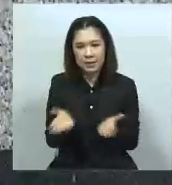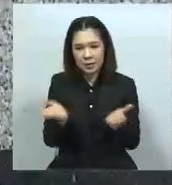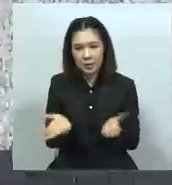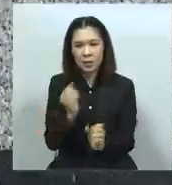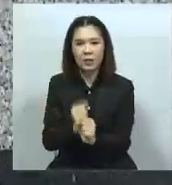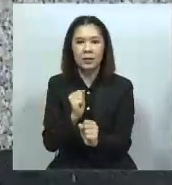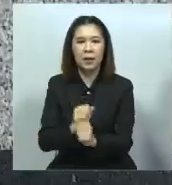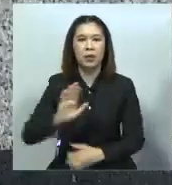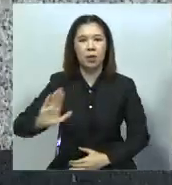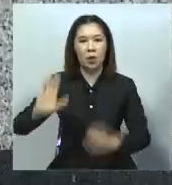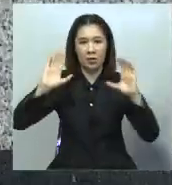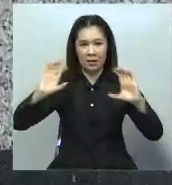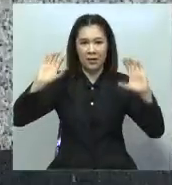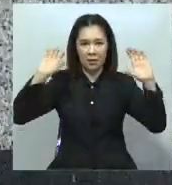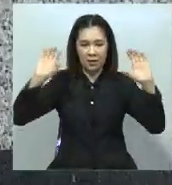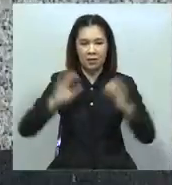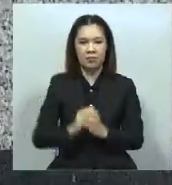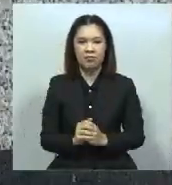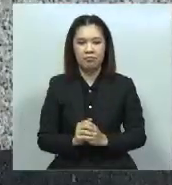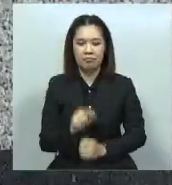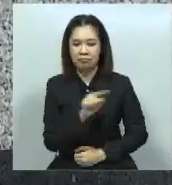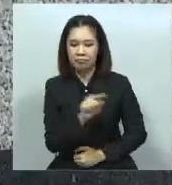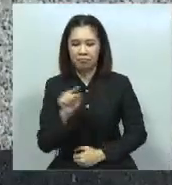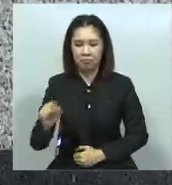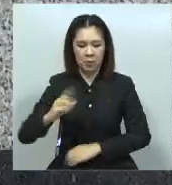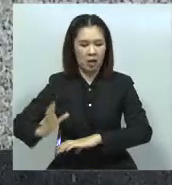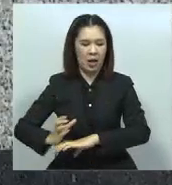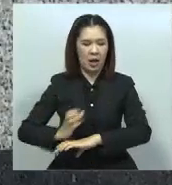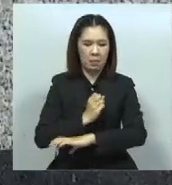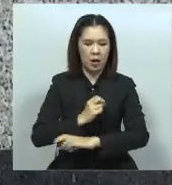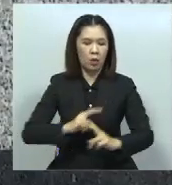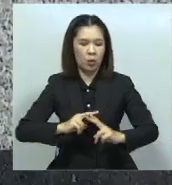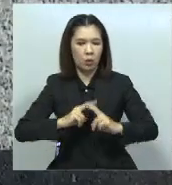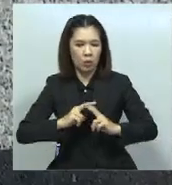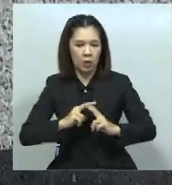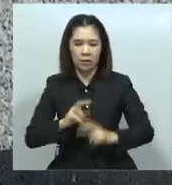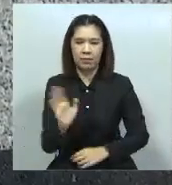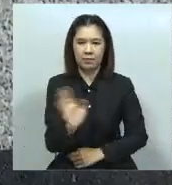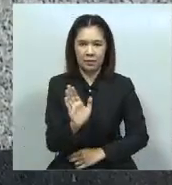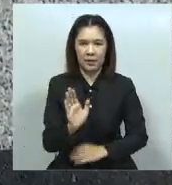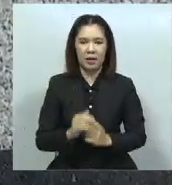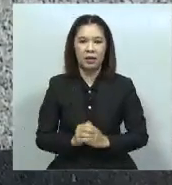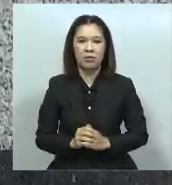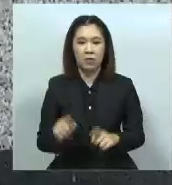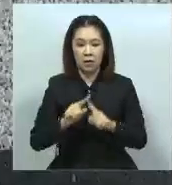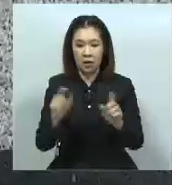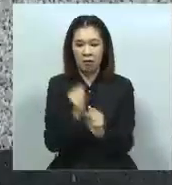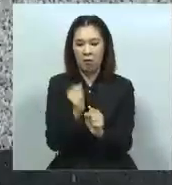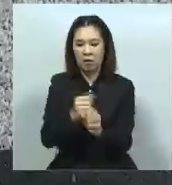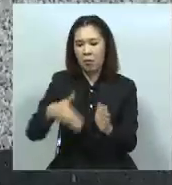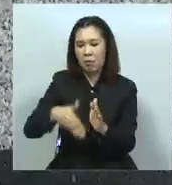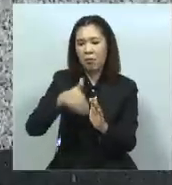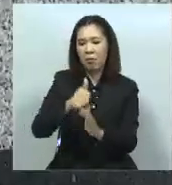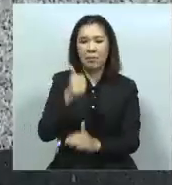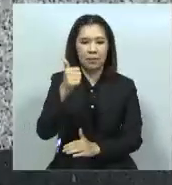ที่ของรัฐบาลโดยไม่ปล่อยให้ฝ่ายใดฝ่ายหนึ่งใช้อำนาจเป็นประชาธิปไตยมาบังหน้าแต่เมื่อไม่สำเร็จไม่สามารถฝ่าฝืน